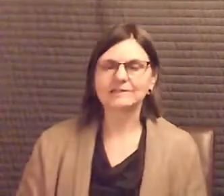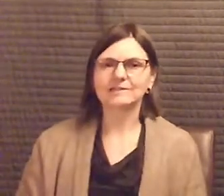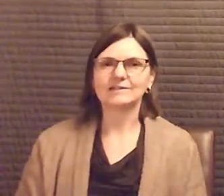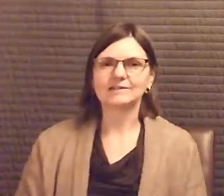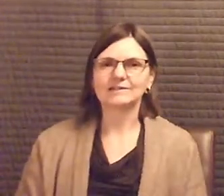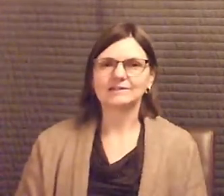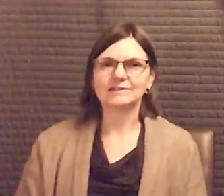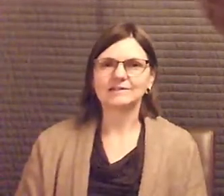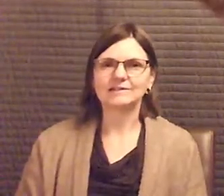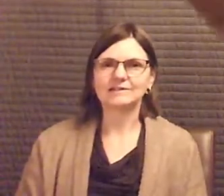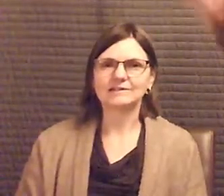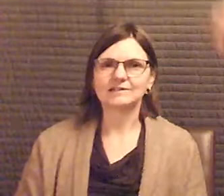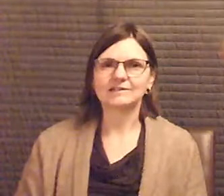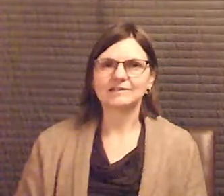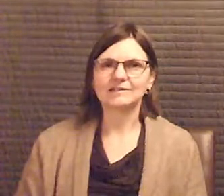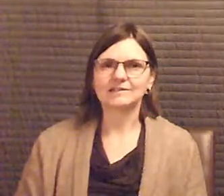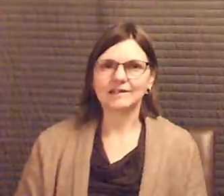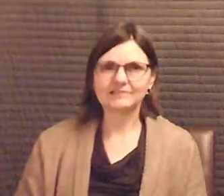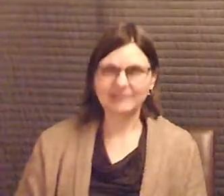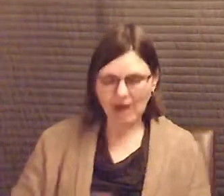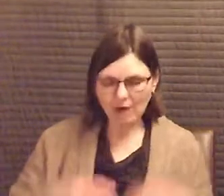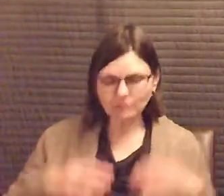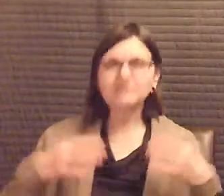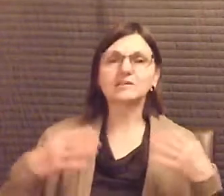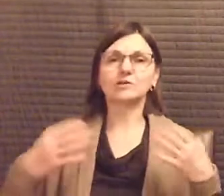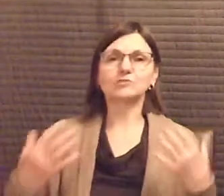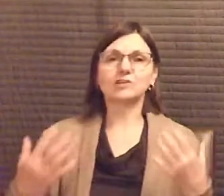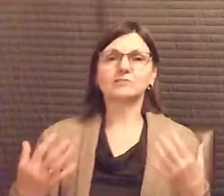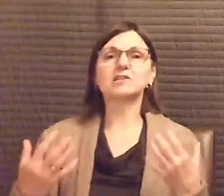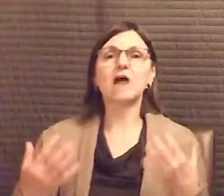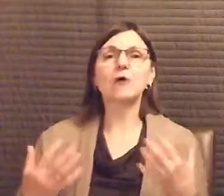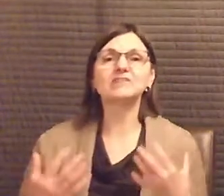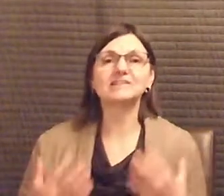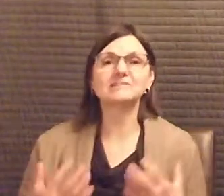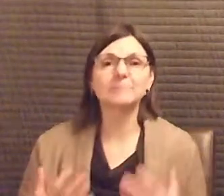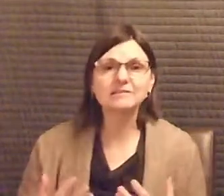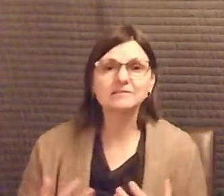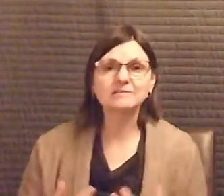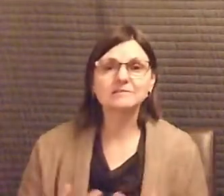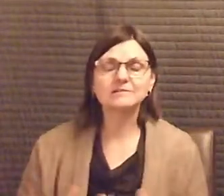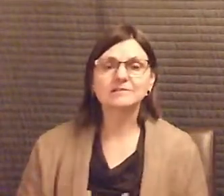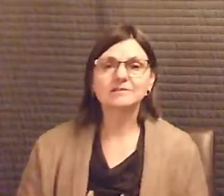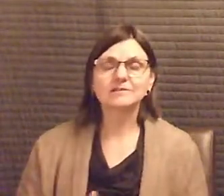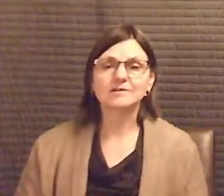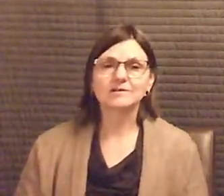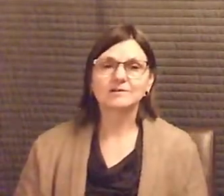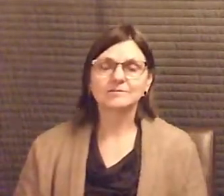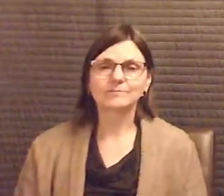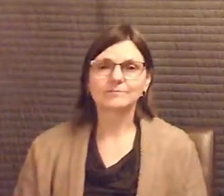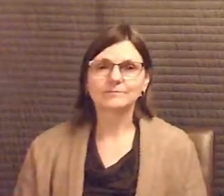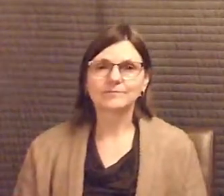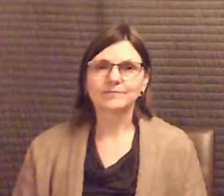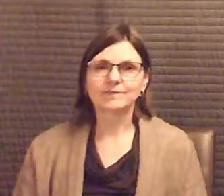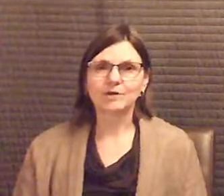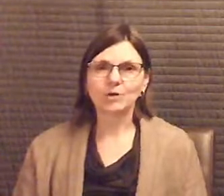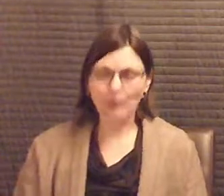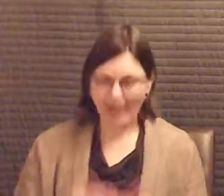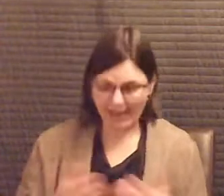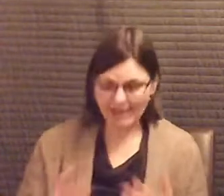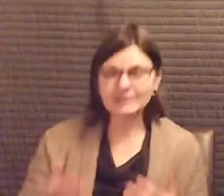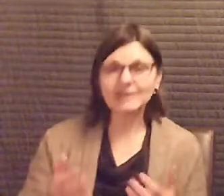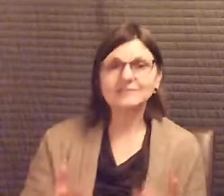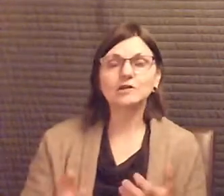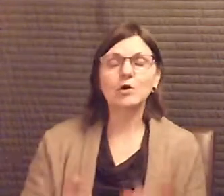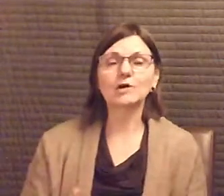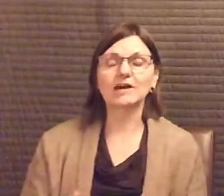en is uit de tube door de onrust en zijn houding ten opzichte van het oude testament en hou hier wandelen zullen door hoe